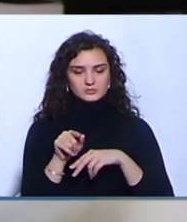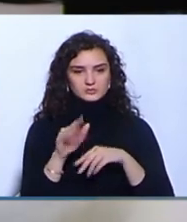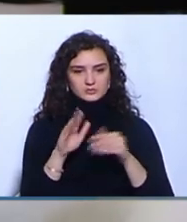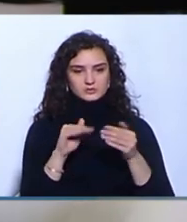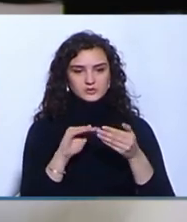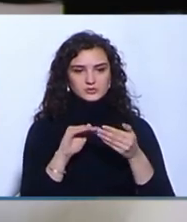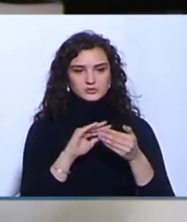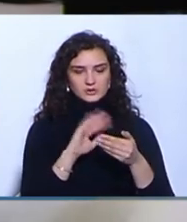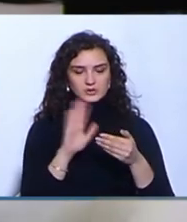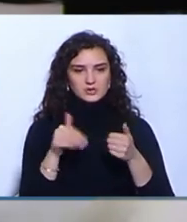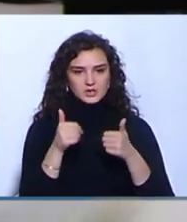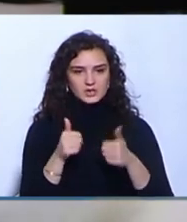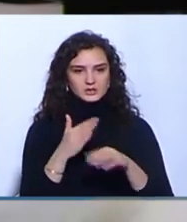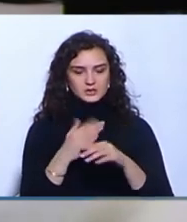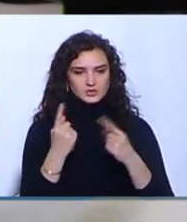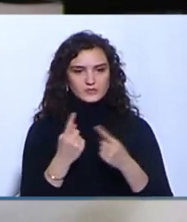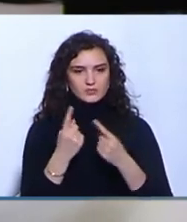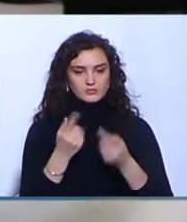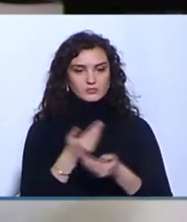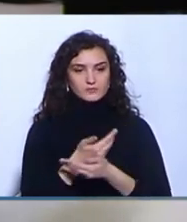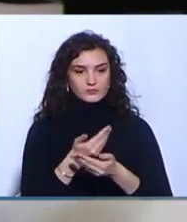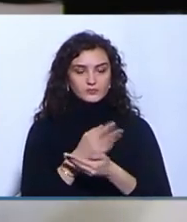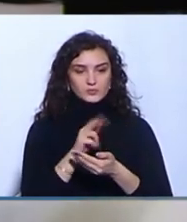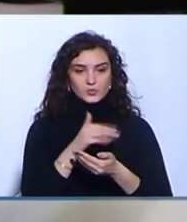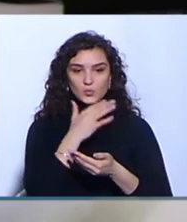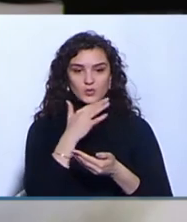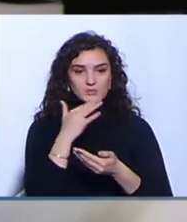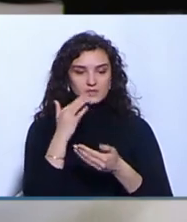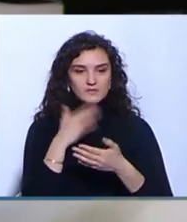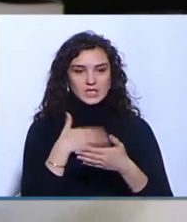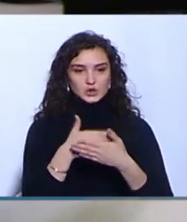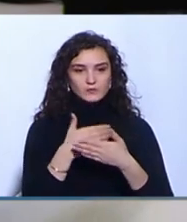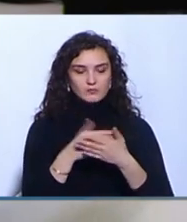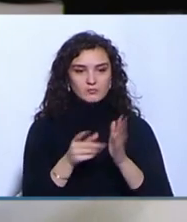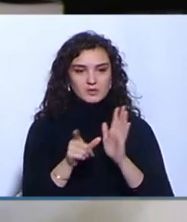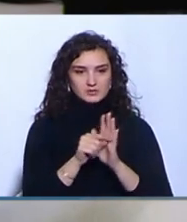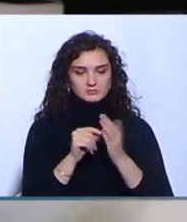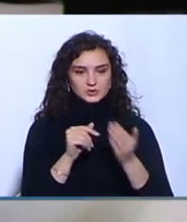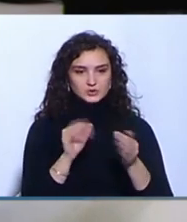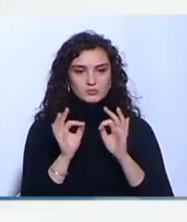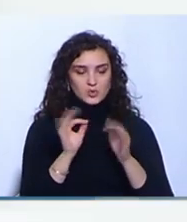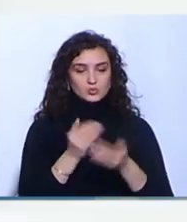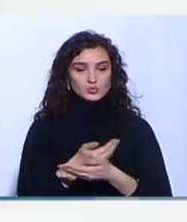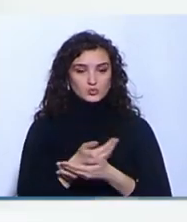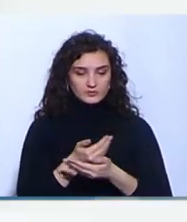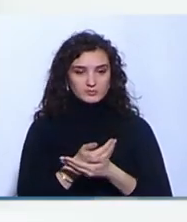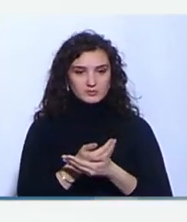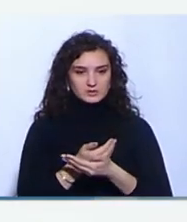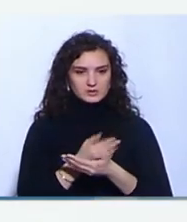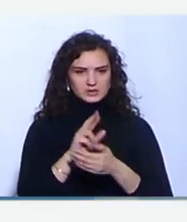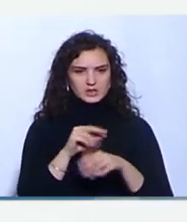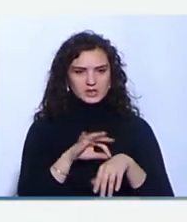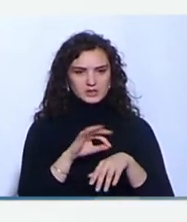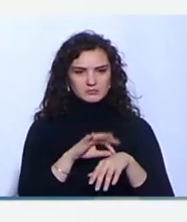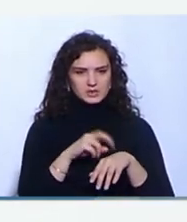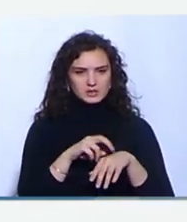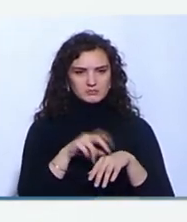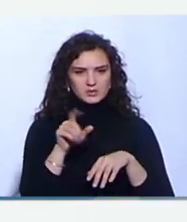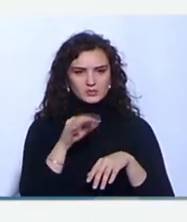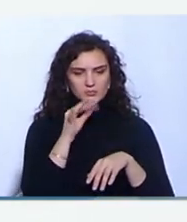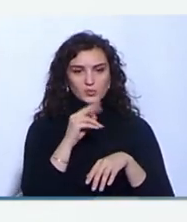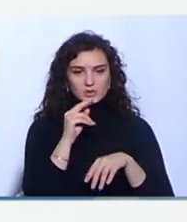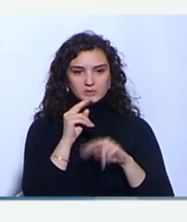გაეწერა სახლში, კარგად არის, შეუოლებრივად ცხოვრობს და უამრავი აქტივობა ახლავს მის ნორმალურ ცხოვრებას, ხო? და ექიმი ეუბნება, რომ შენ